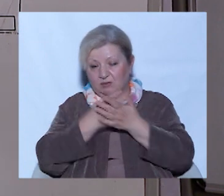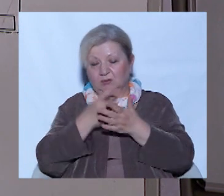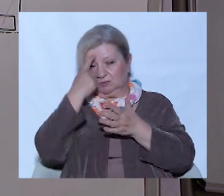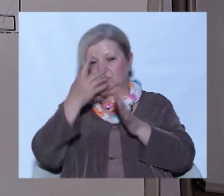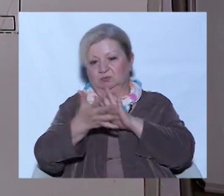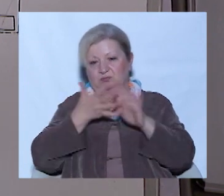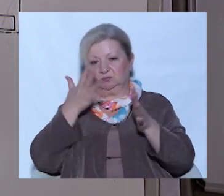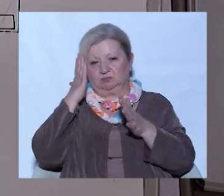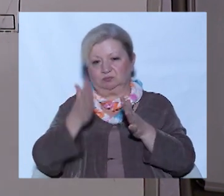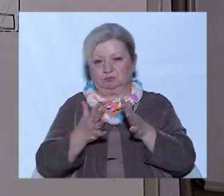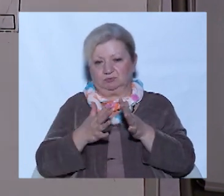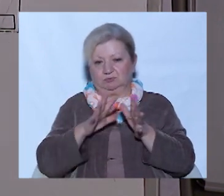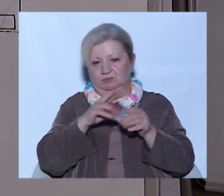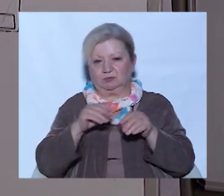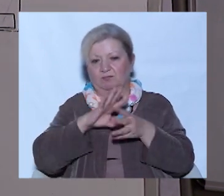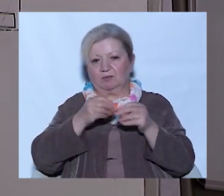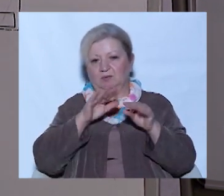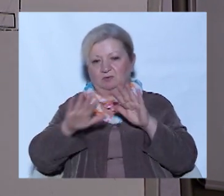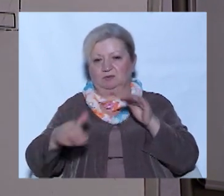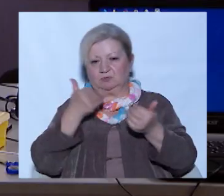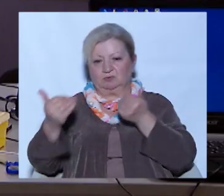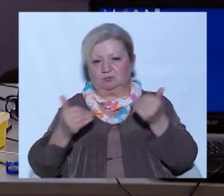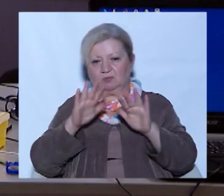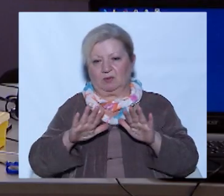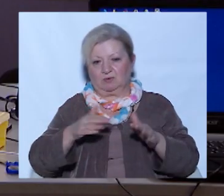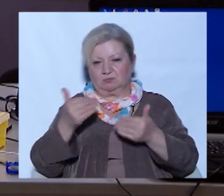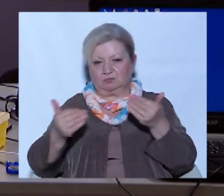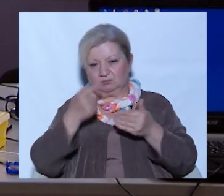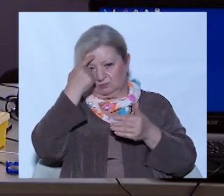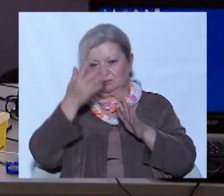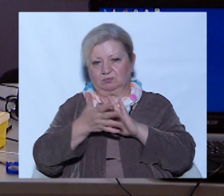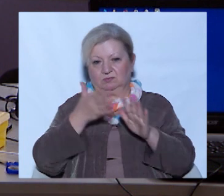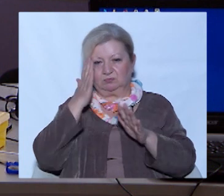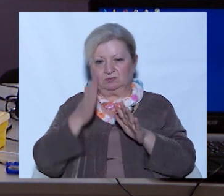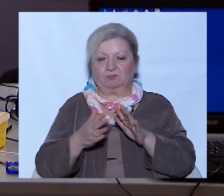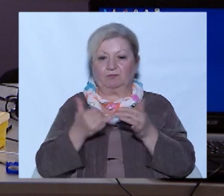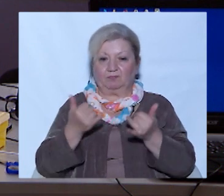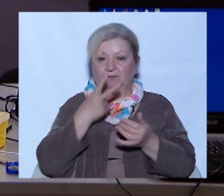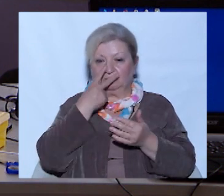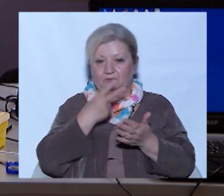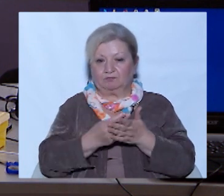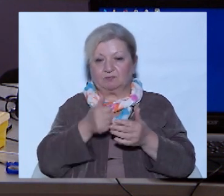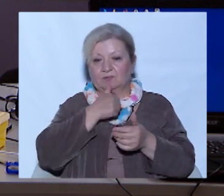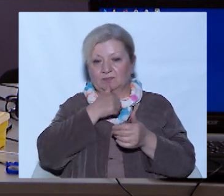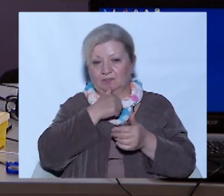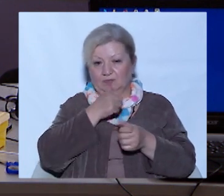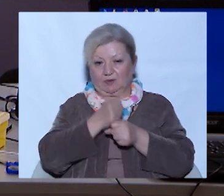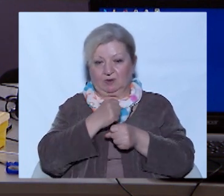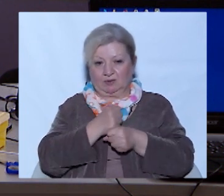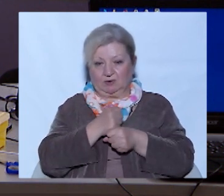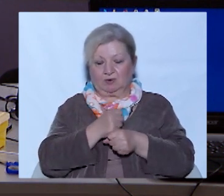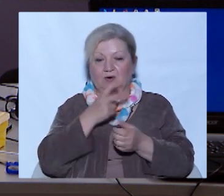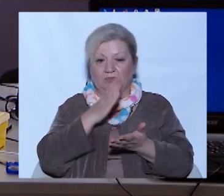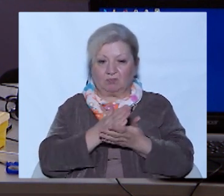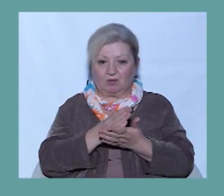ყველაფერი გახდება გასაგები, ყველაფერი დადგება თავის ადგილზე. ჯერ მოდით ასეთი